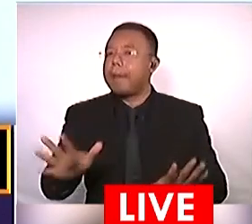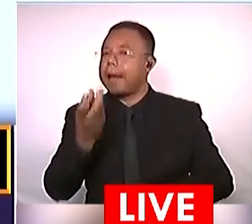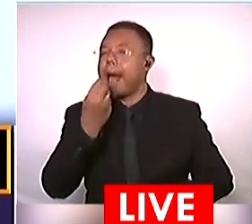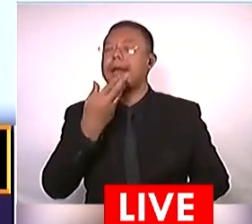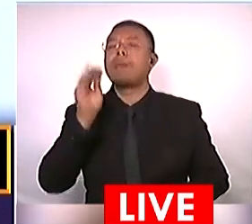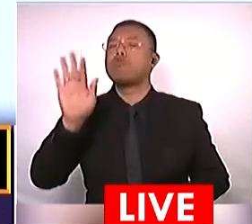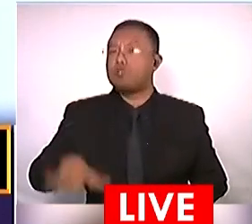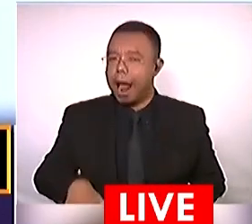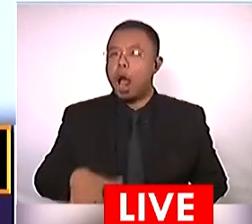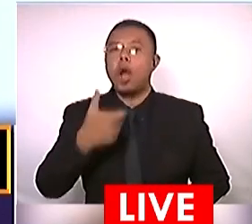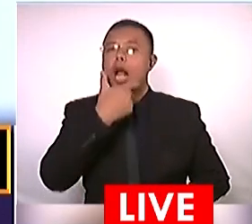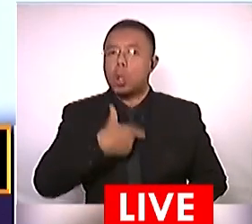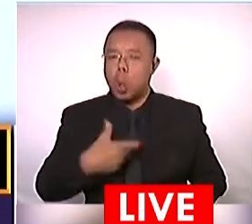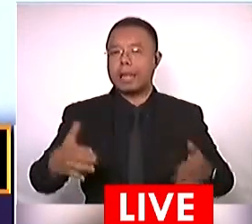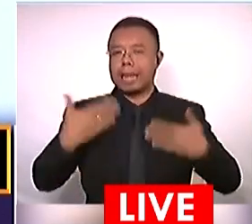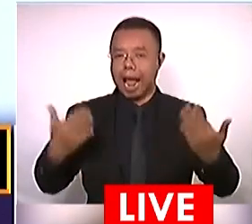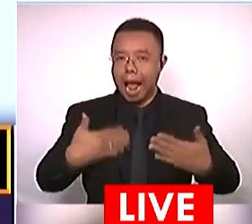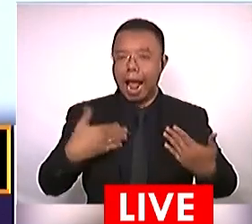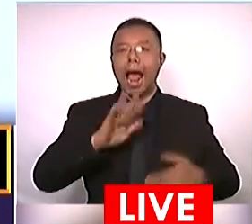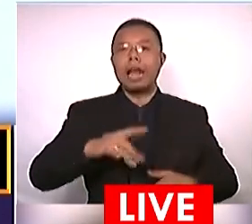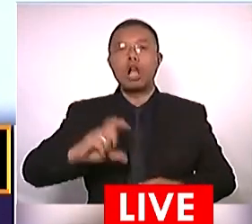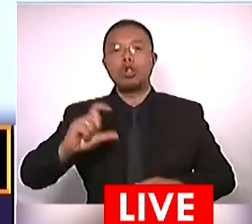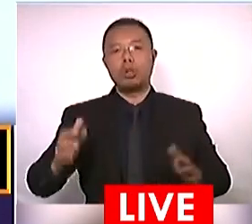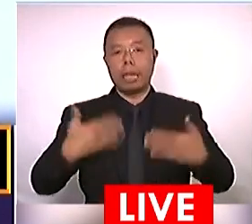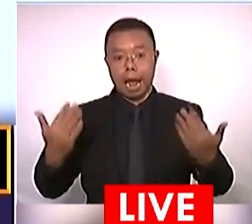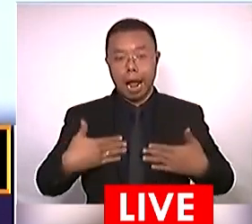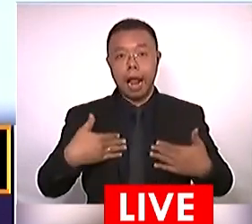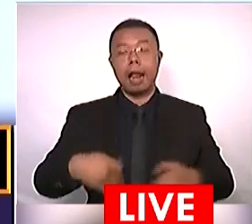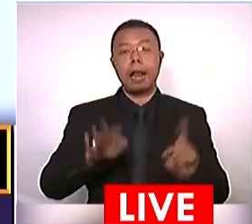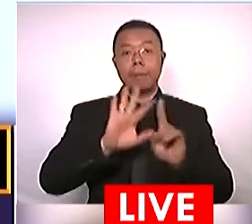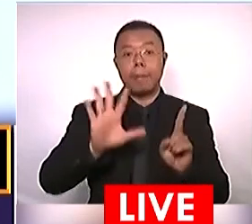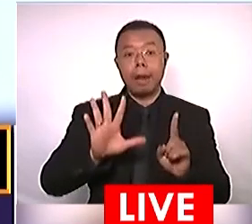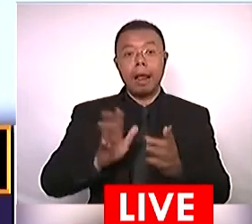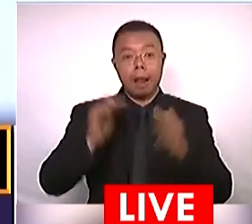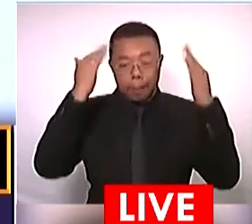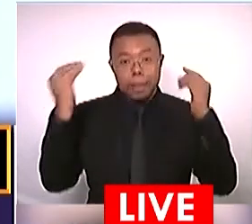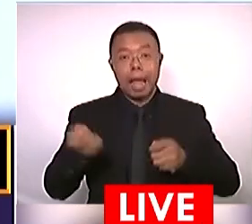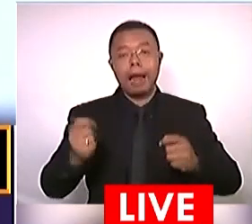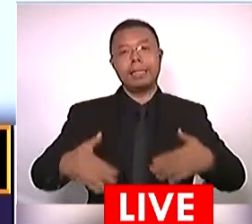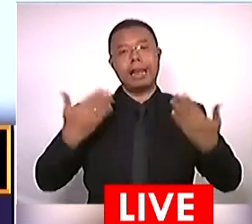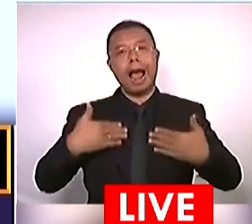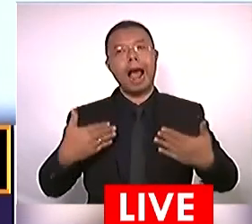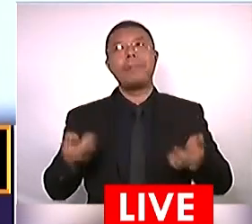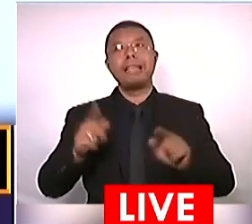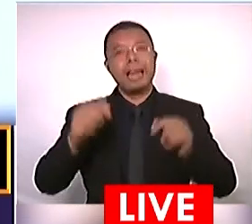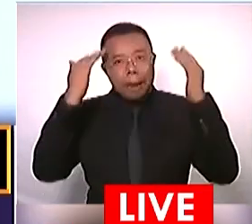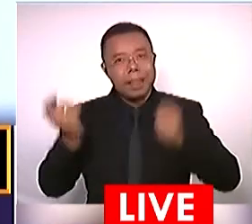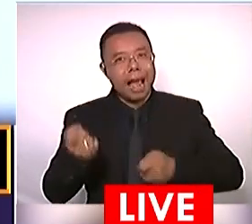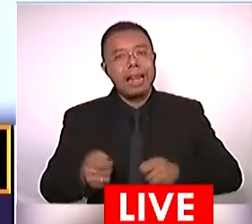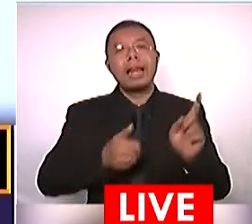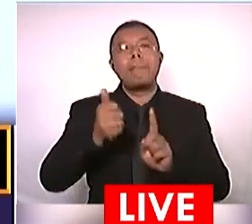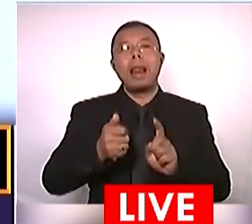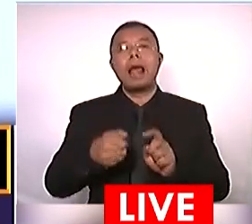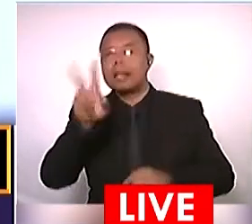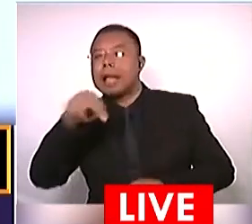kantong lansia bahagia anak cucu gembira 15 petani bangga bertani 16 di